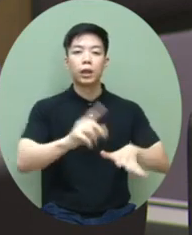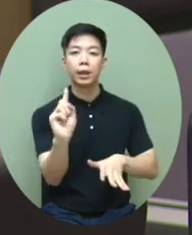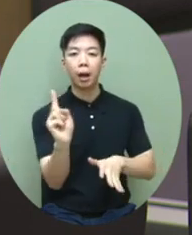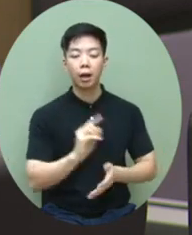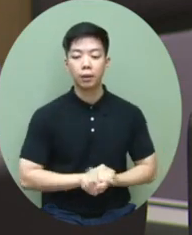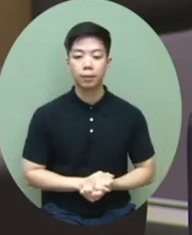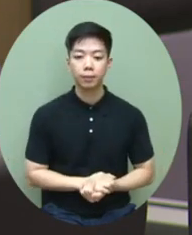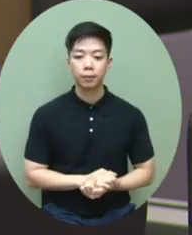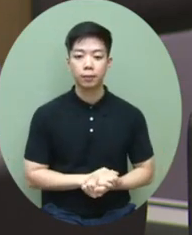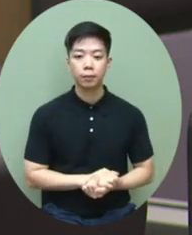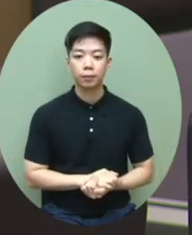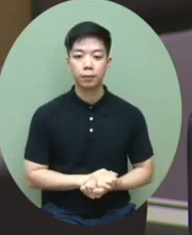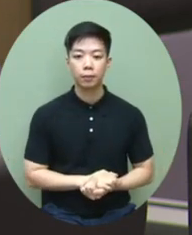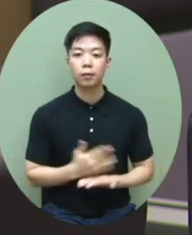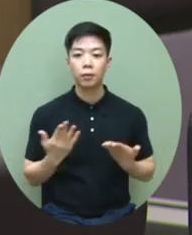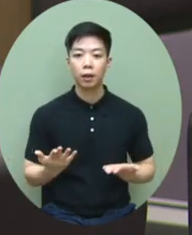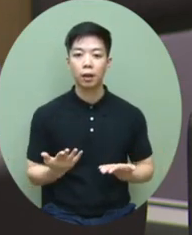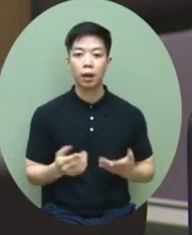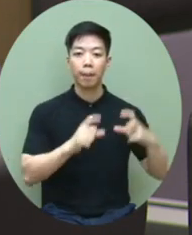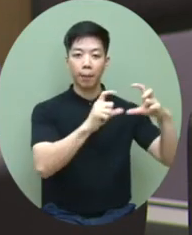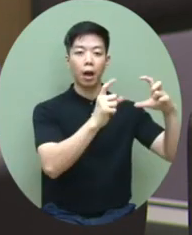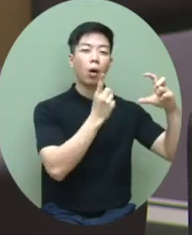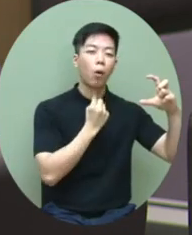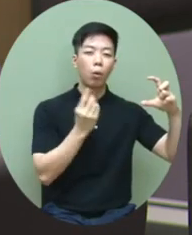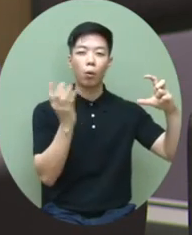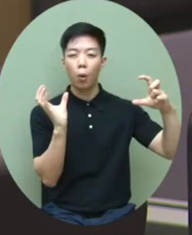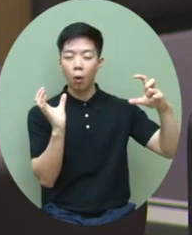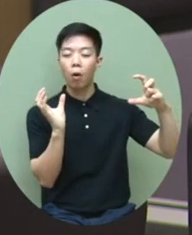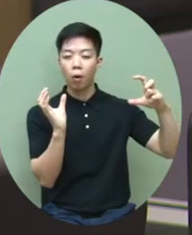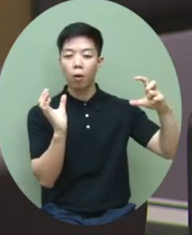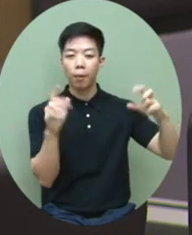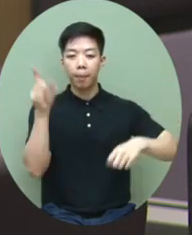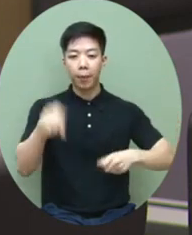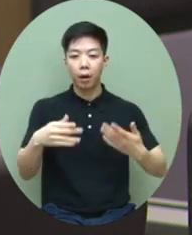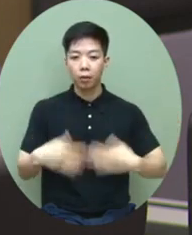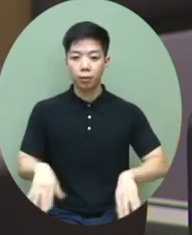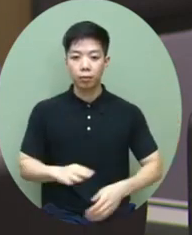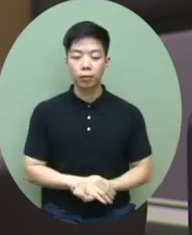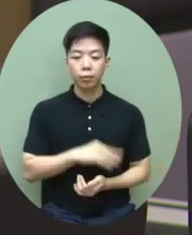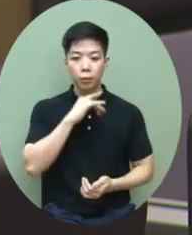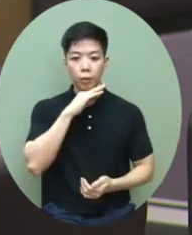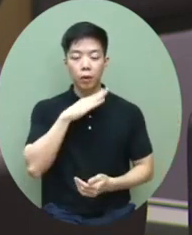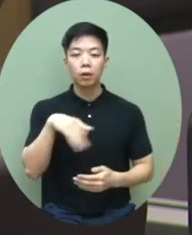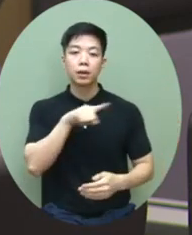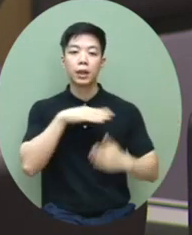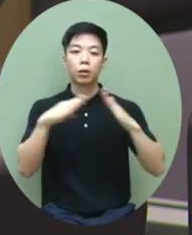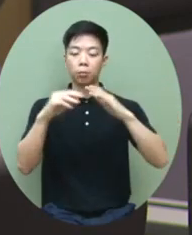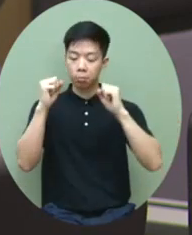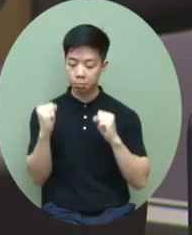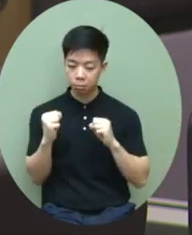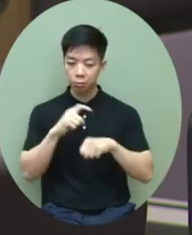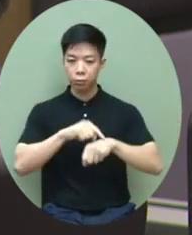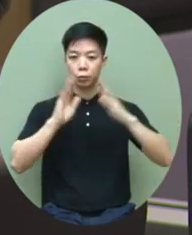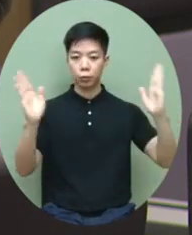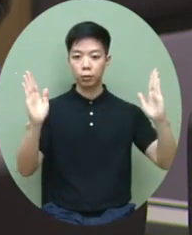是都想問一下推了紅黃碼之後呢，如果在社區醫學監察期間發現的陽性個案 係可以係